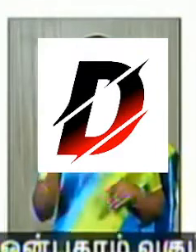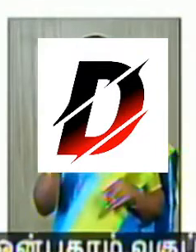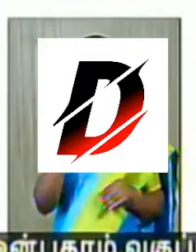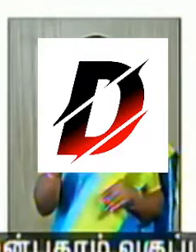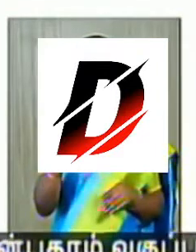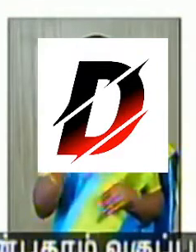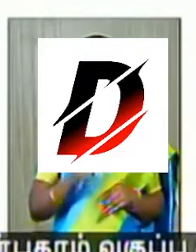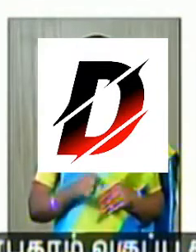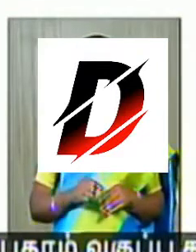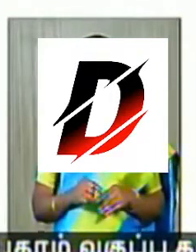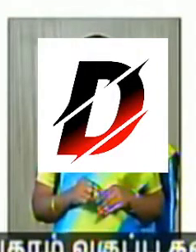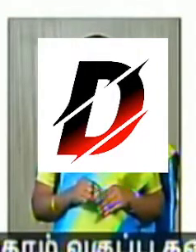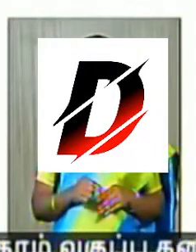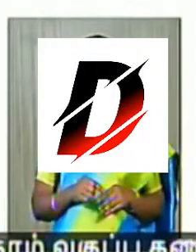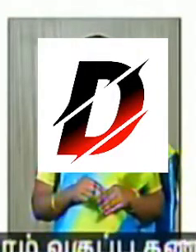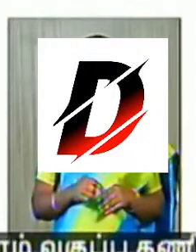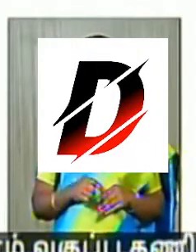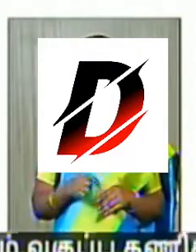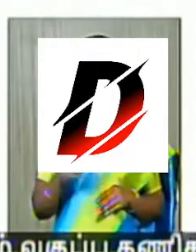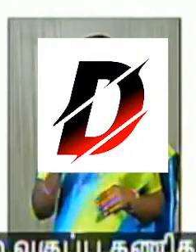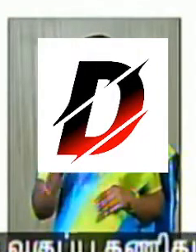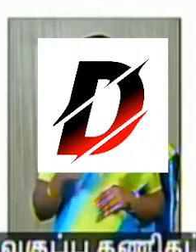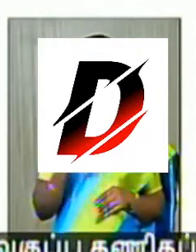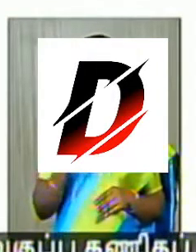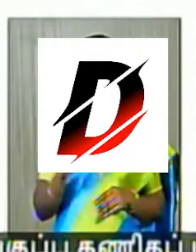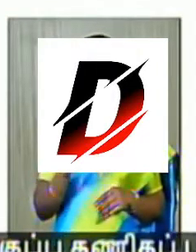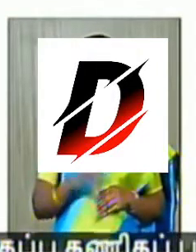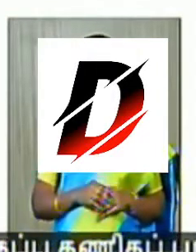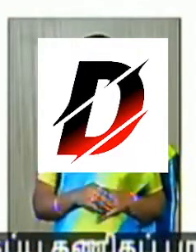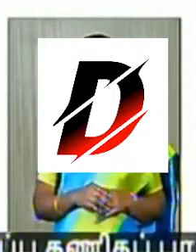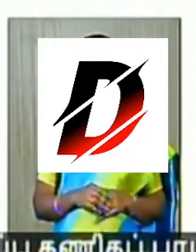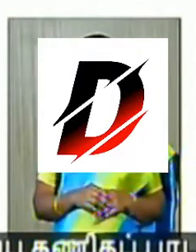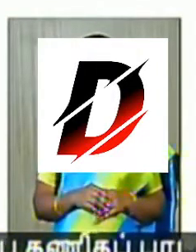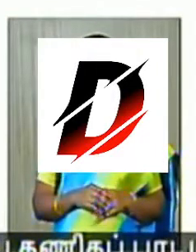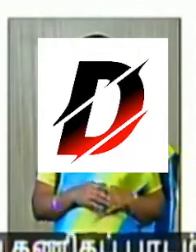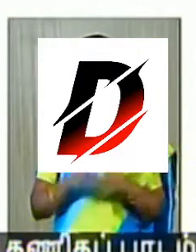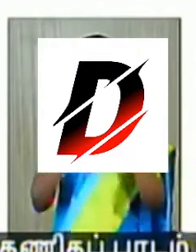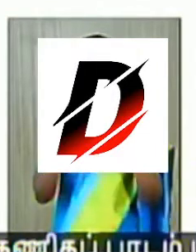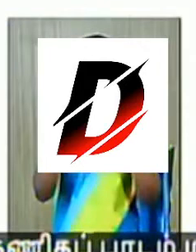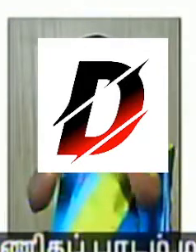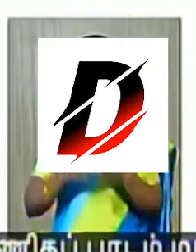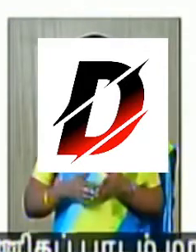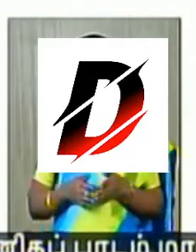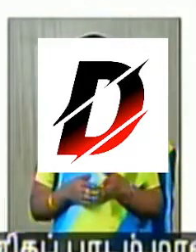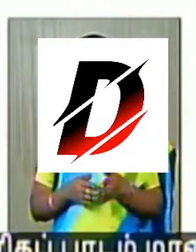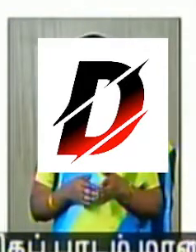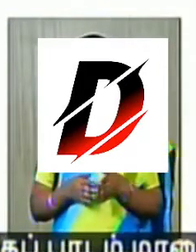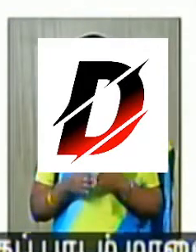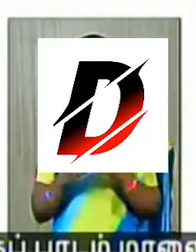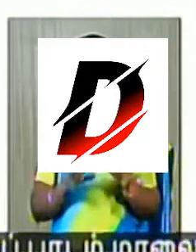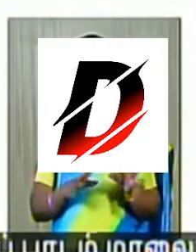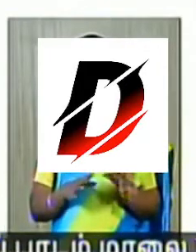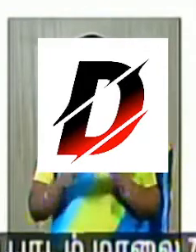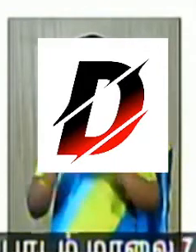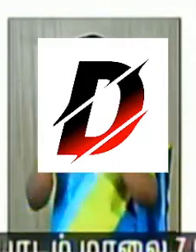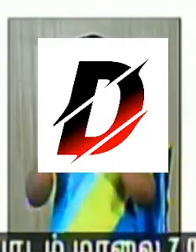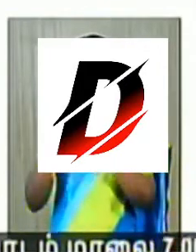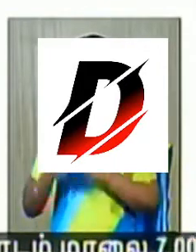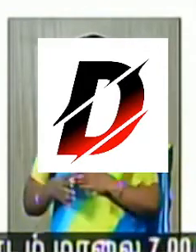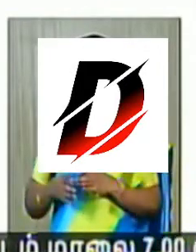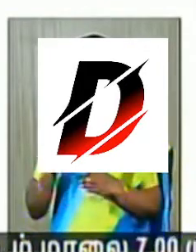குறையன், 2 மிகையன், 2 நாம சுருக்கணா கிடைக்கிறது -5. அந்த -5 தான் அங்கே எழுதுறோம். இதே போல் அடுத்தது நம்ம